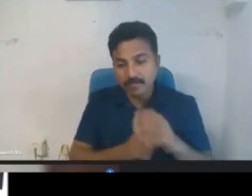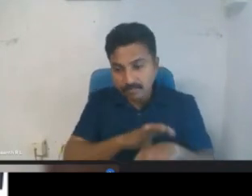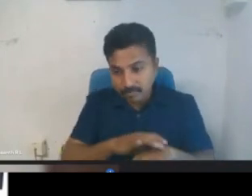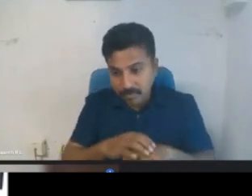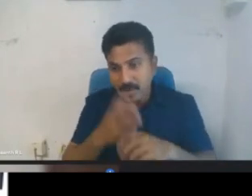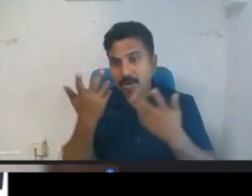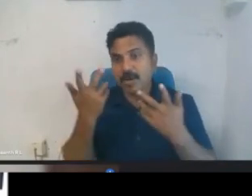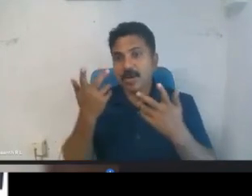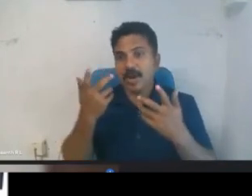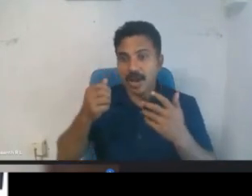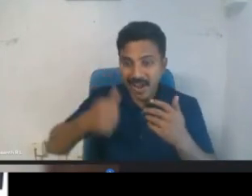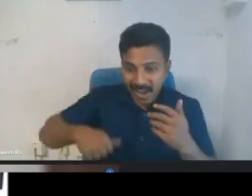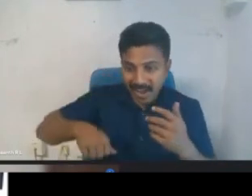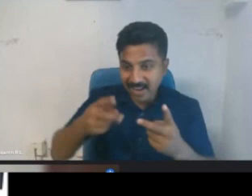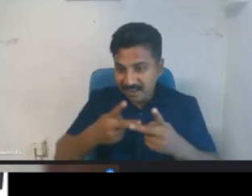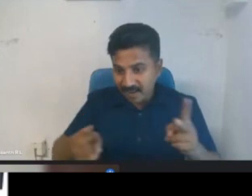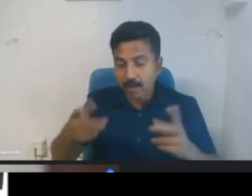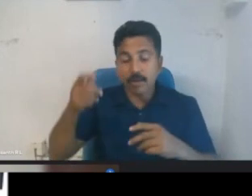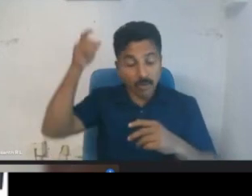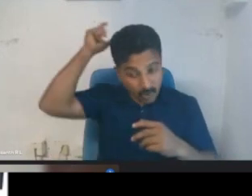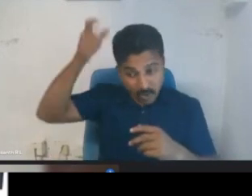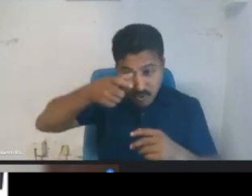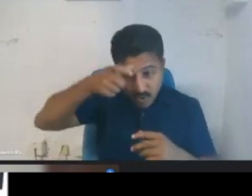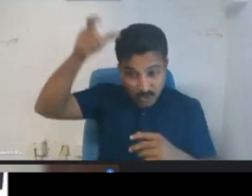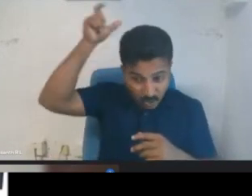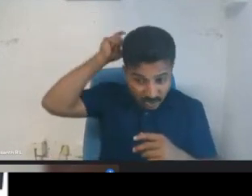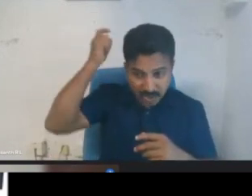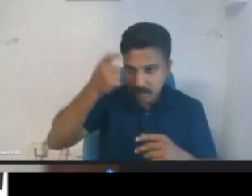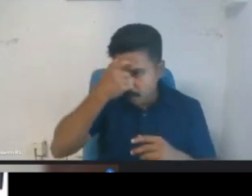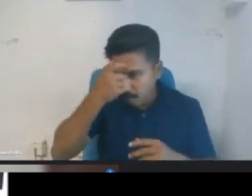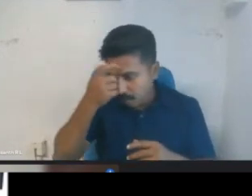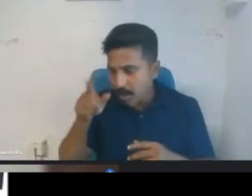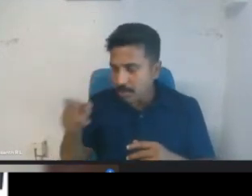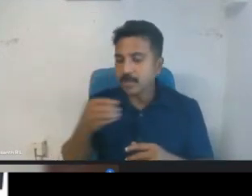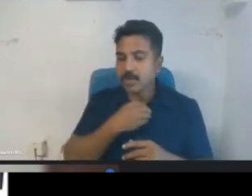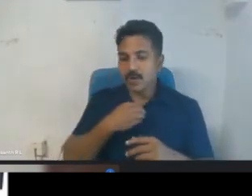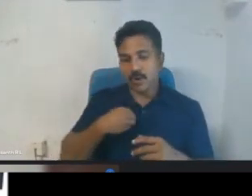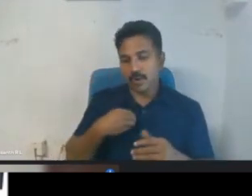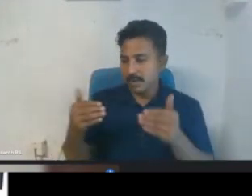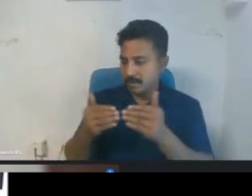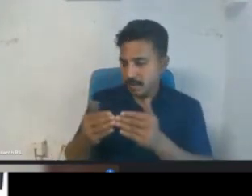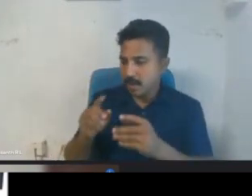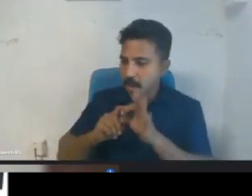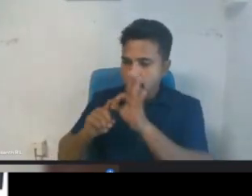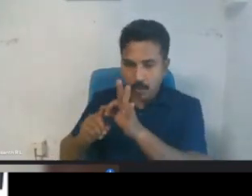മറ്റു കാര്യങ്ങൾ ചെയ്യുന്നതിന് കോഗ്നിറ്റീവ് ആയിട്ടുള്ള പ്രശ്നങ്ങളുണ്ട്, ഇങ്ങനെയാണെന്നുണ്ടെങ്കിൽ ശിശുരോഗ വിദഗ്ധന് നിങ്ങൾ കൃത്യമായിട്ട്